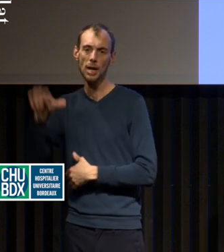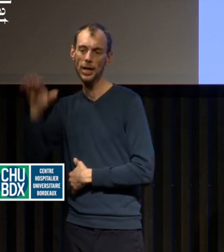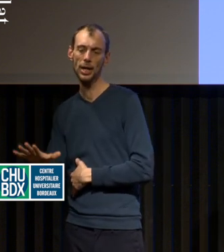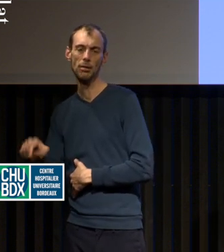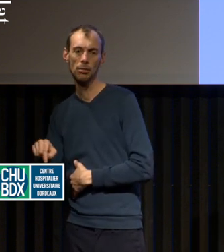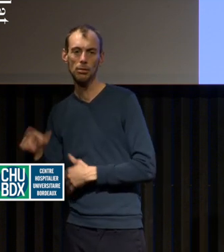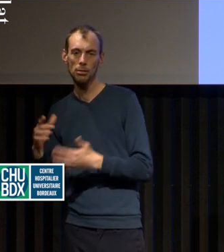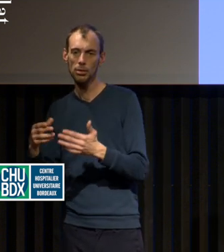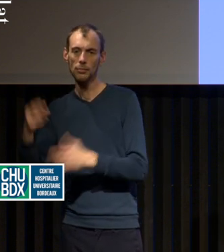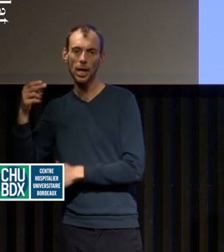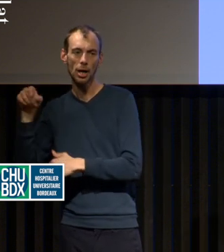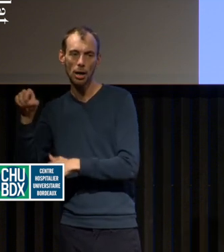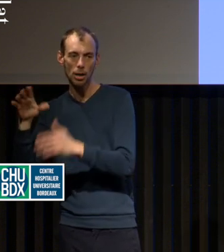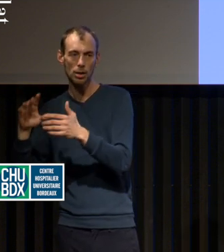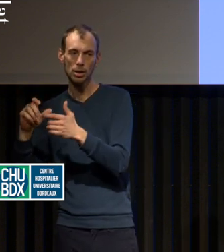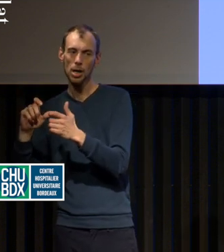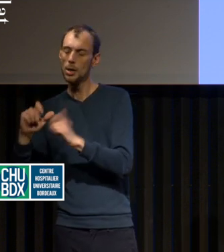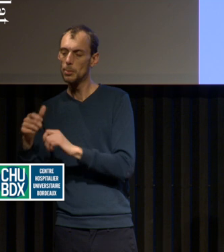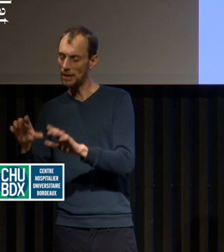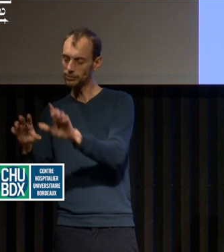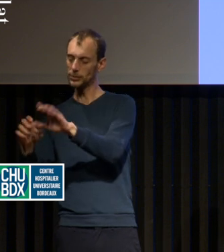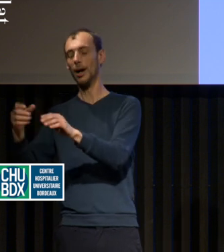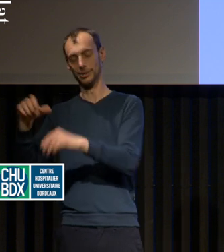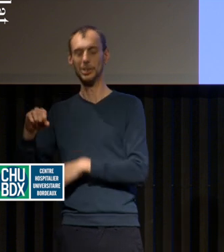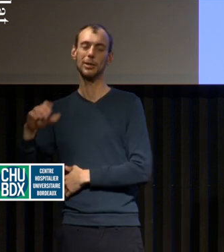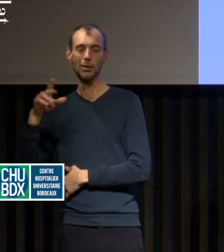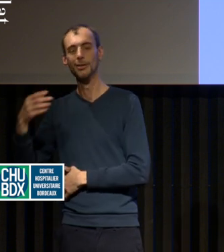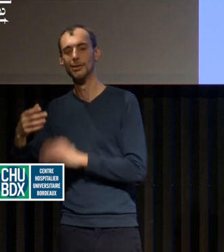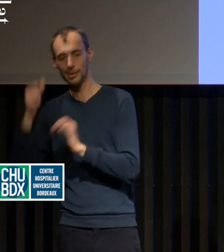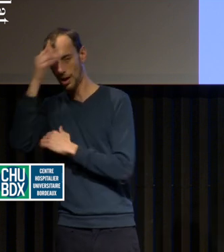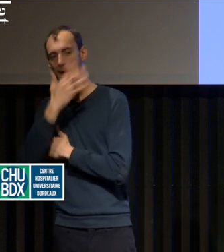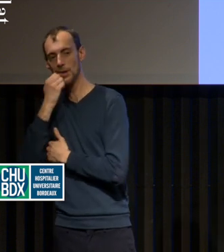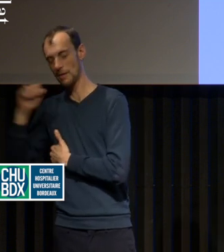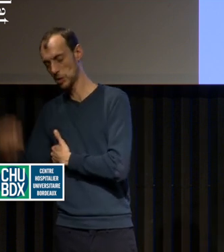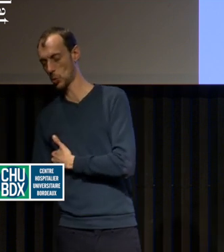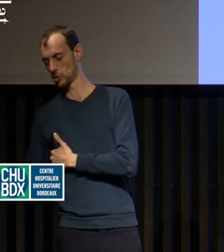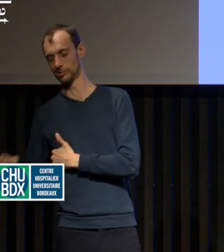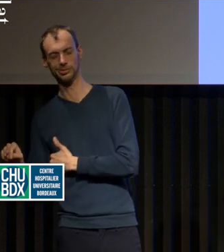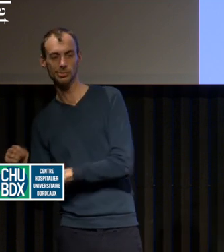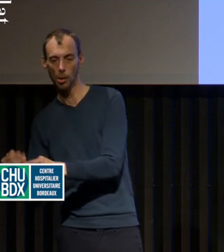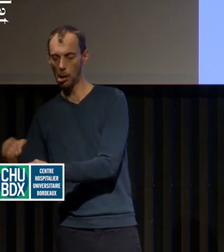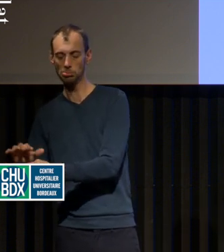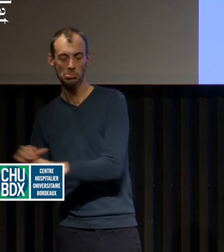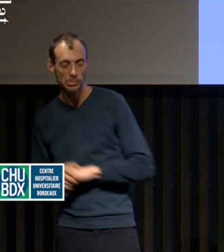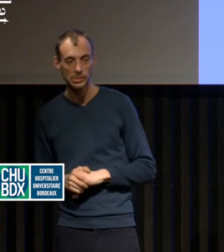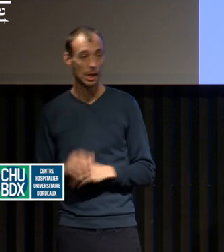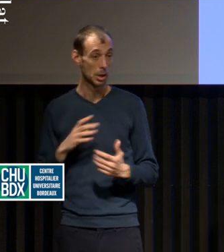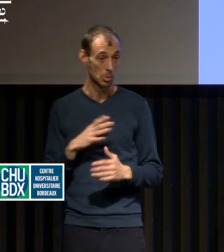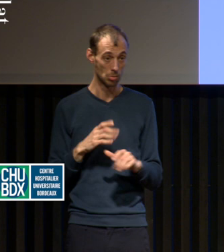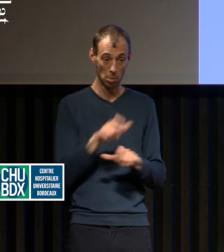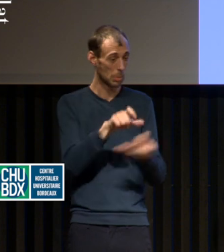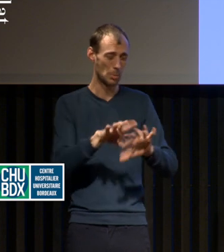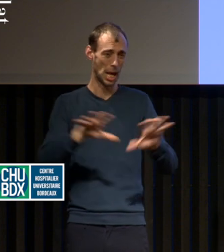est au nord de l'Afrique du Sud. Et on a, chez un grand nombre de sujets, fait des prélèvements de microbiote